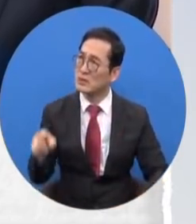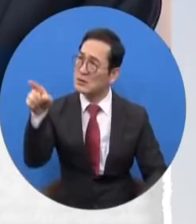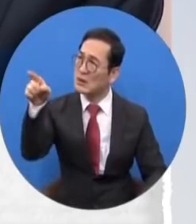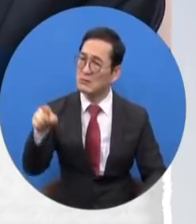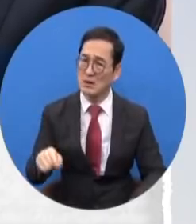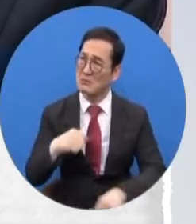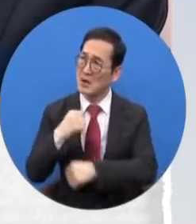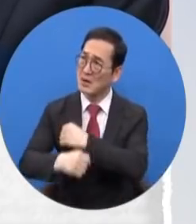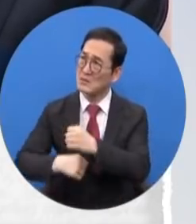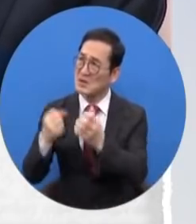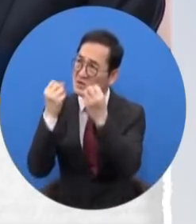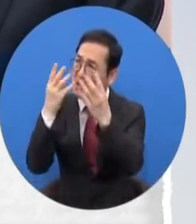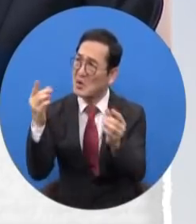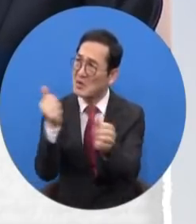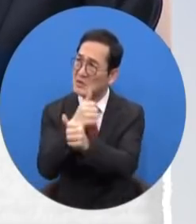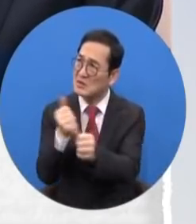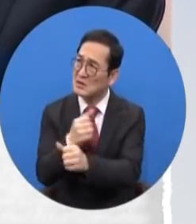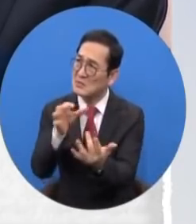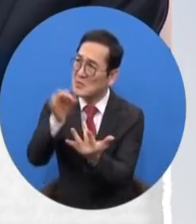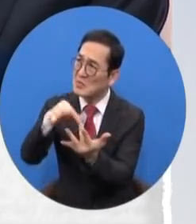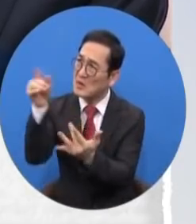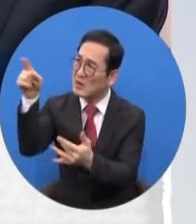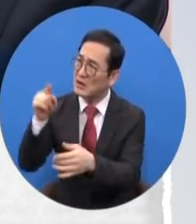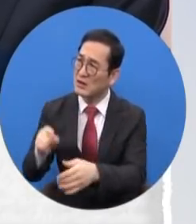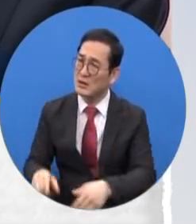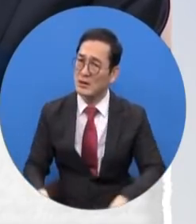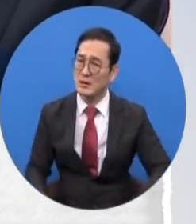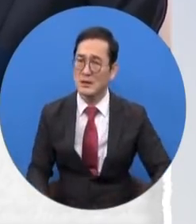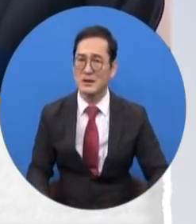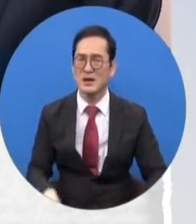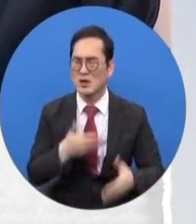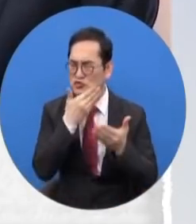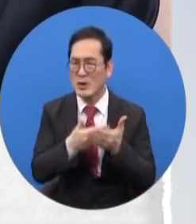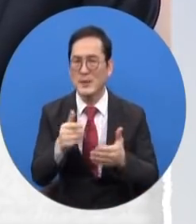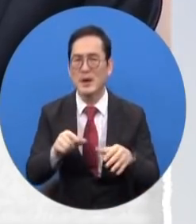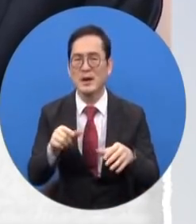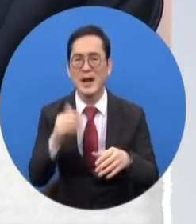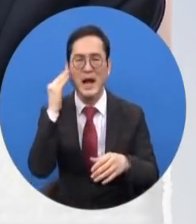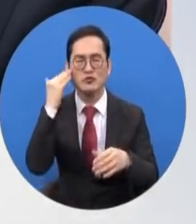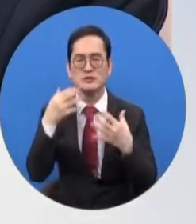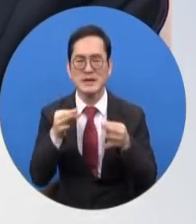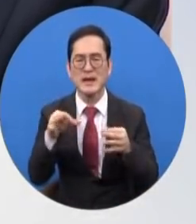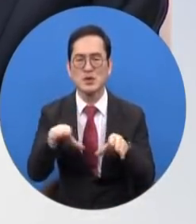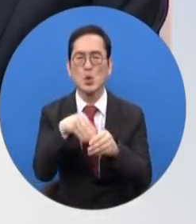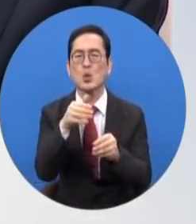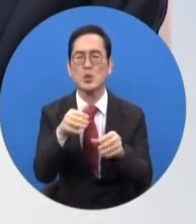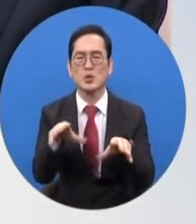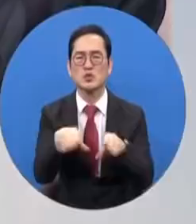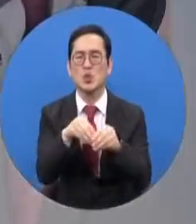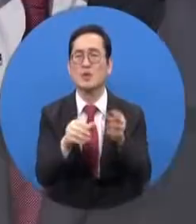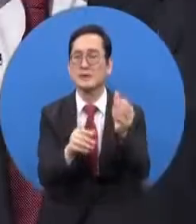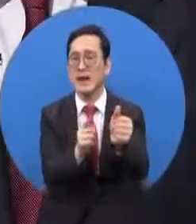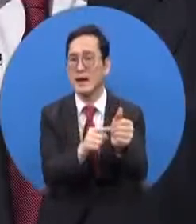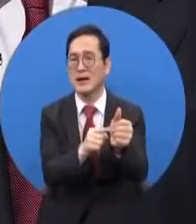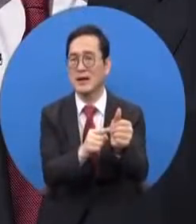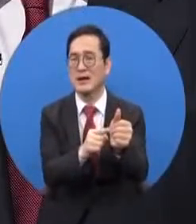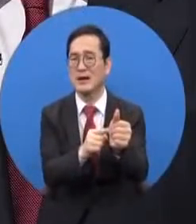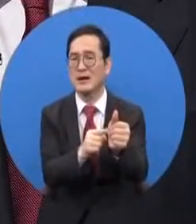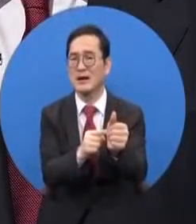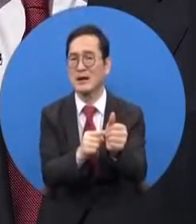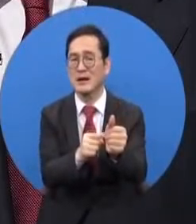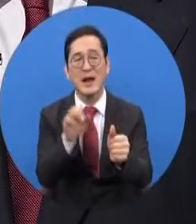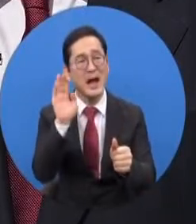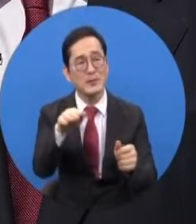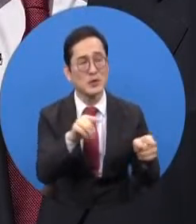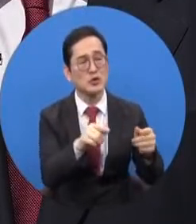그런데 그보다 더 어떻게 보면 국정에 중요한 한국은행 총재 임기가 4년입니다. 예. 앞으로 새 윤석열 정부랑